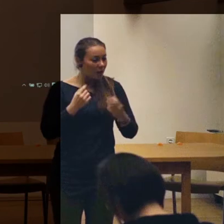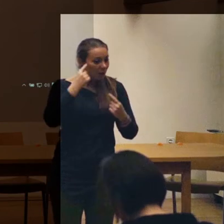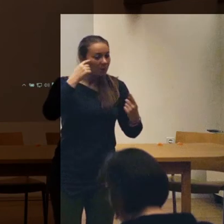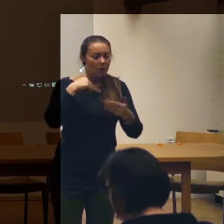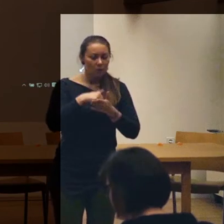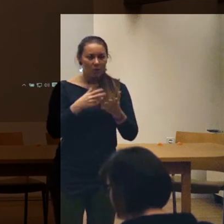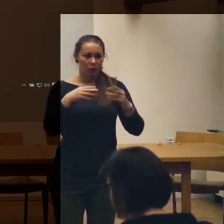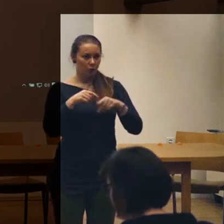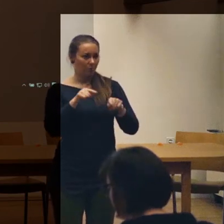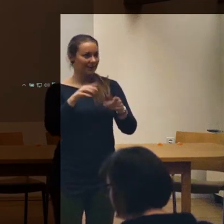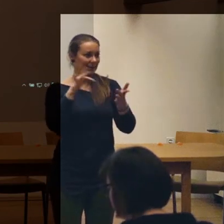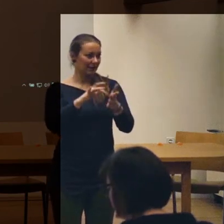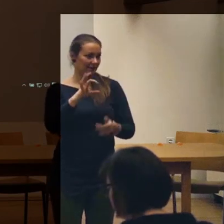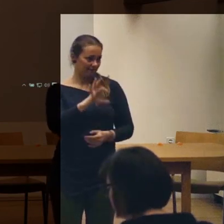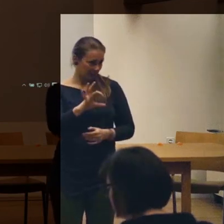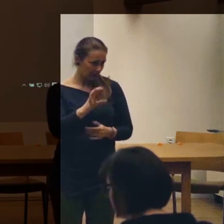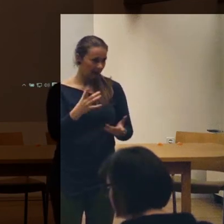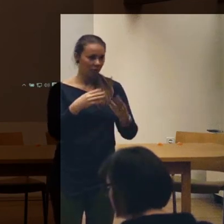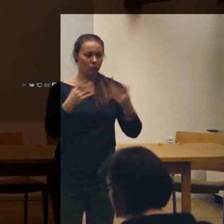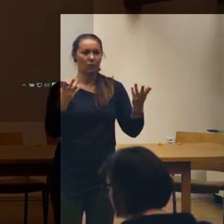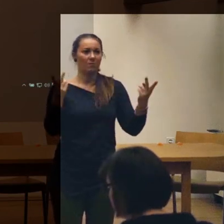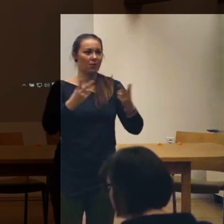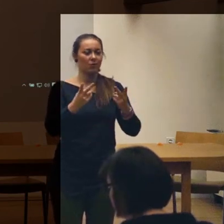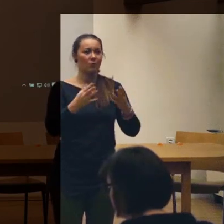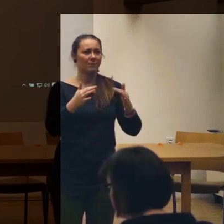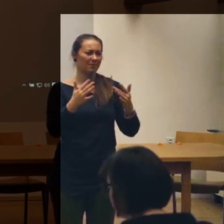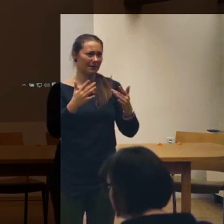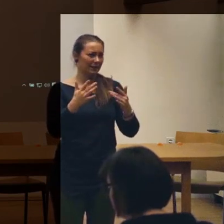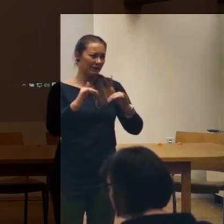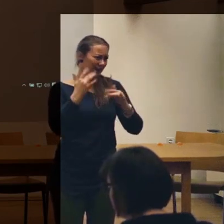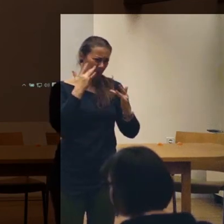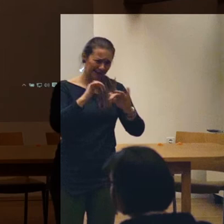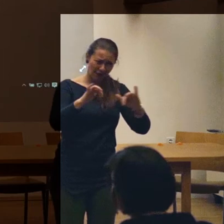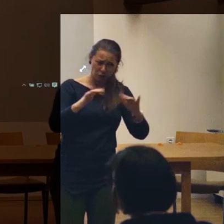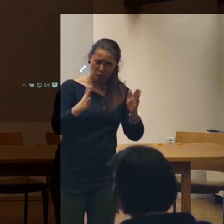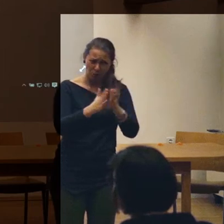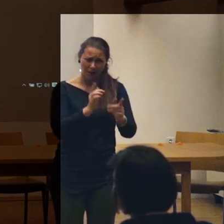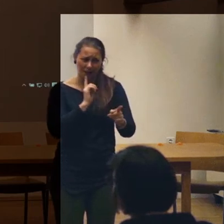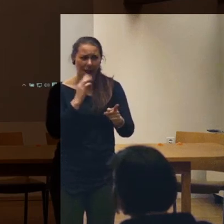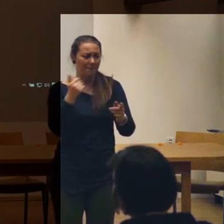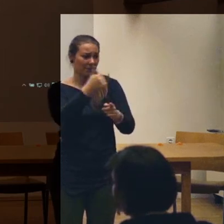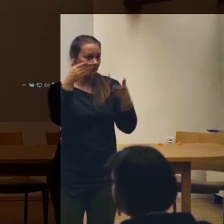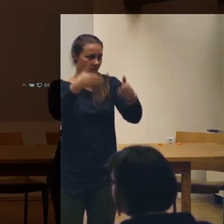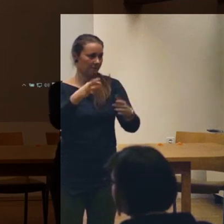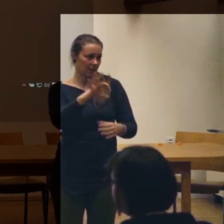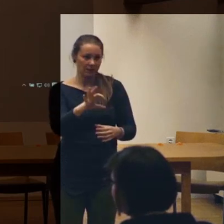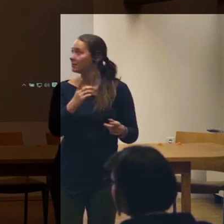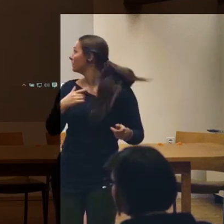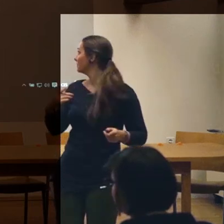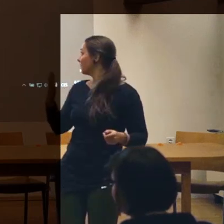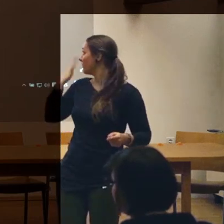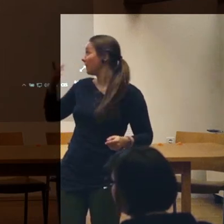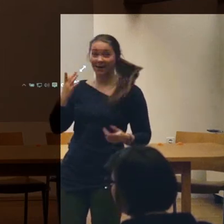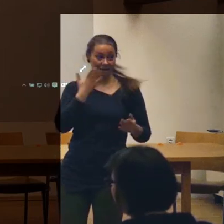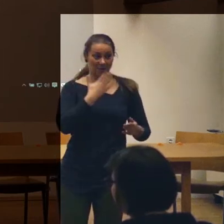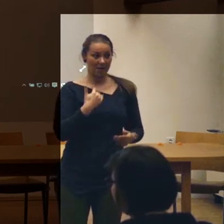Podobne ako v niektorých vlastne pri normatívnych predstavách vlastne nevidíme, čo je za tým a kto vlastne čo prežíva. Toto je napríklad naše spracovanie záchodov,